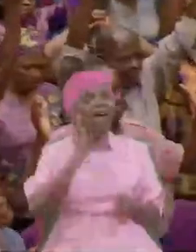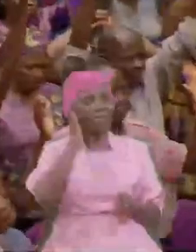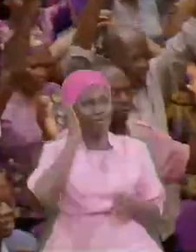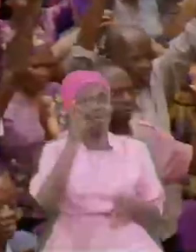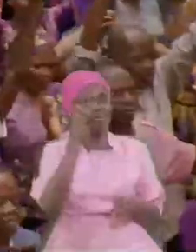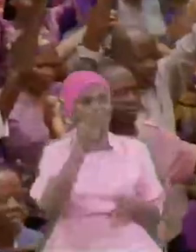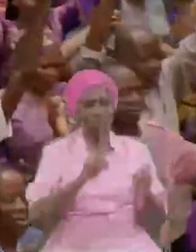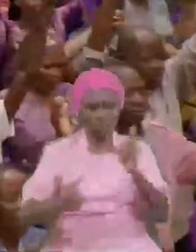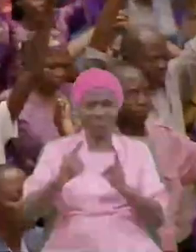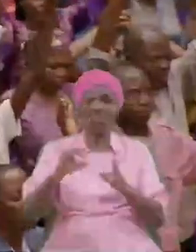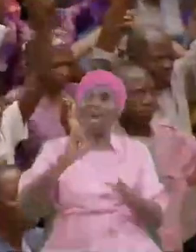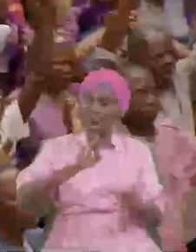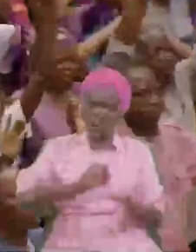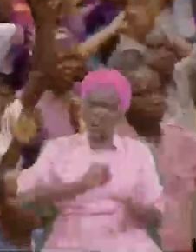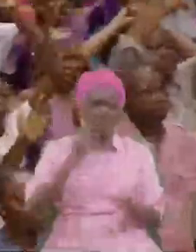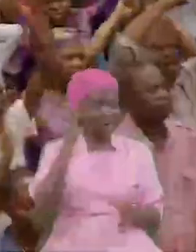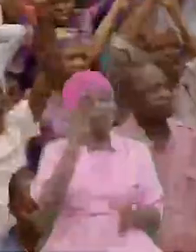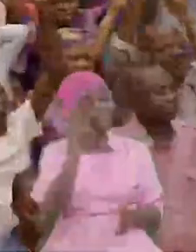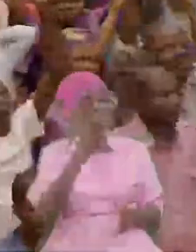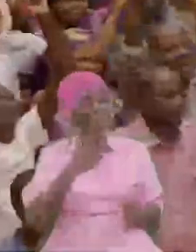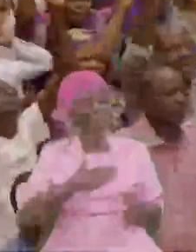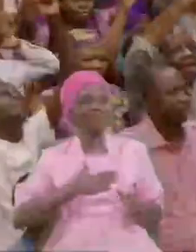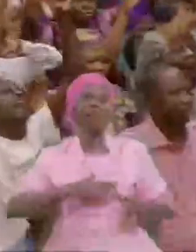Je verrai mon miracle.